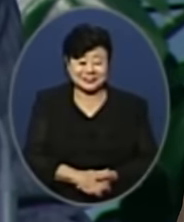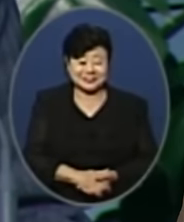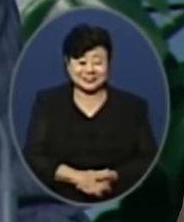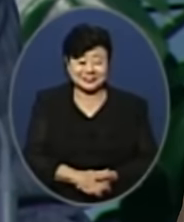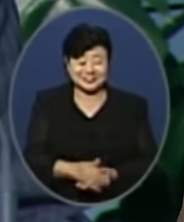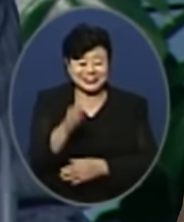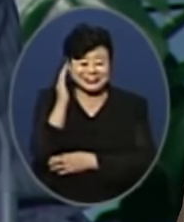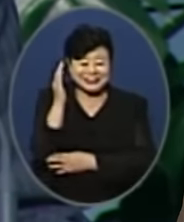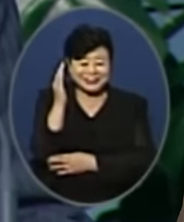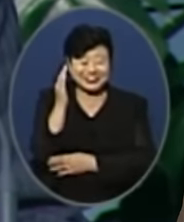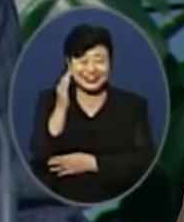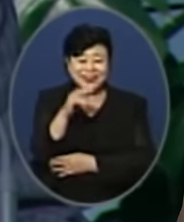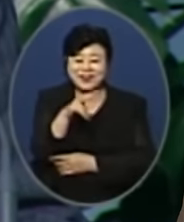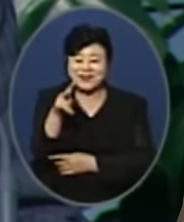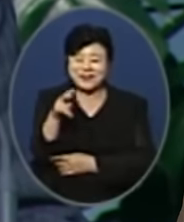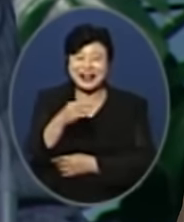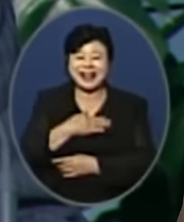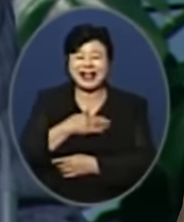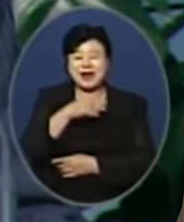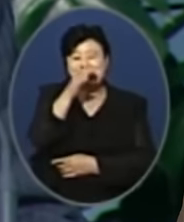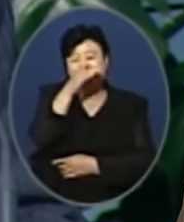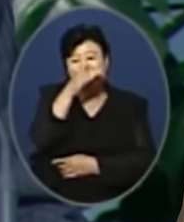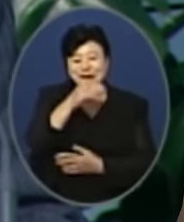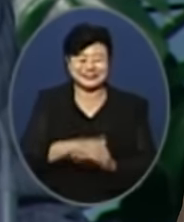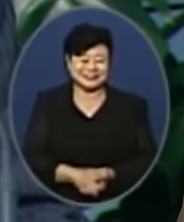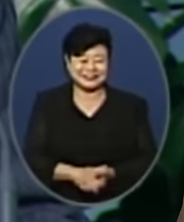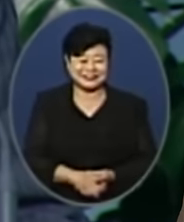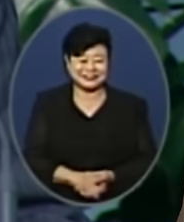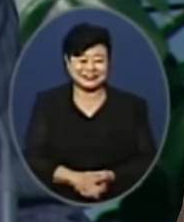오늘 강단에서 설교는 저도 바보 아닌지 모르겠습니다.